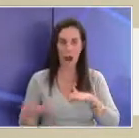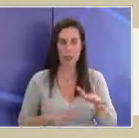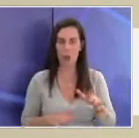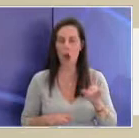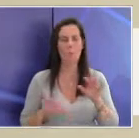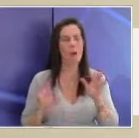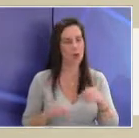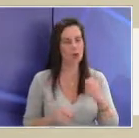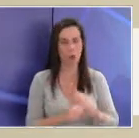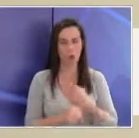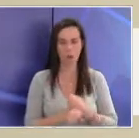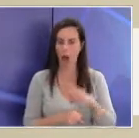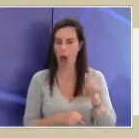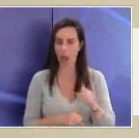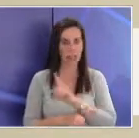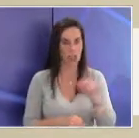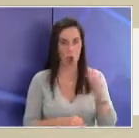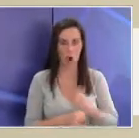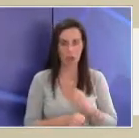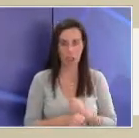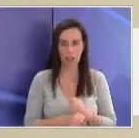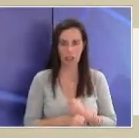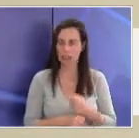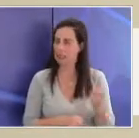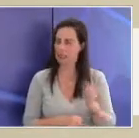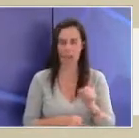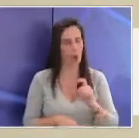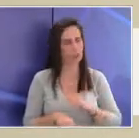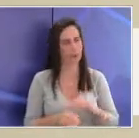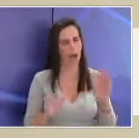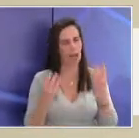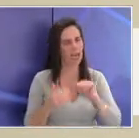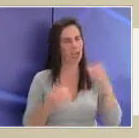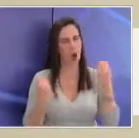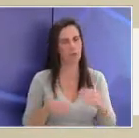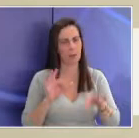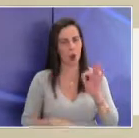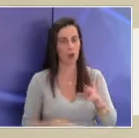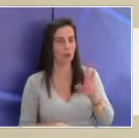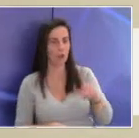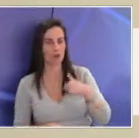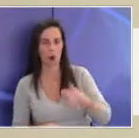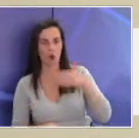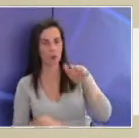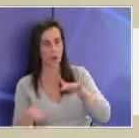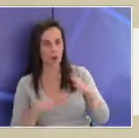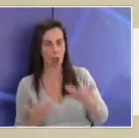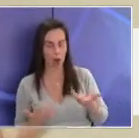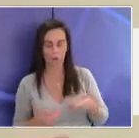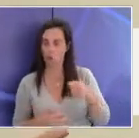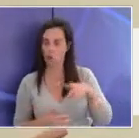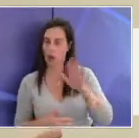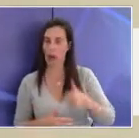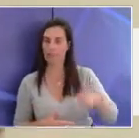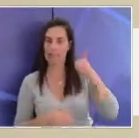לא לגמרי מתפקדת, הכנסת בכלל לא מתפקדת, זה לא העיתוי המקסימלי. וכשיש לנו ראש ממשלה, שהוא